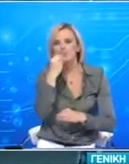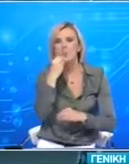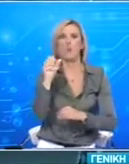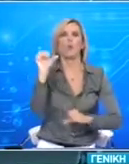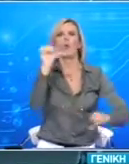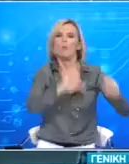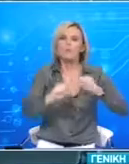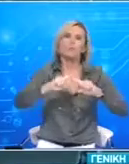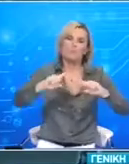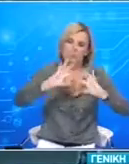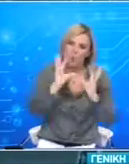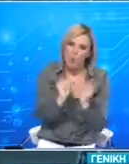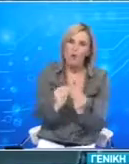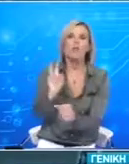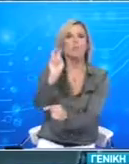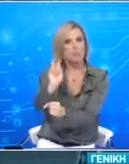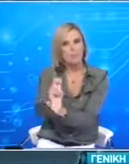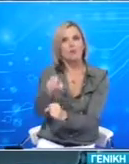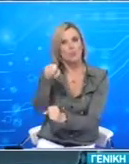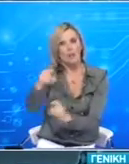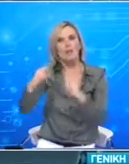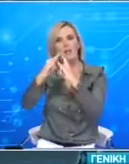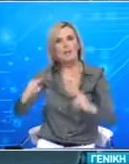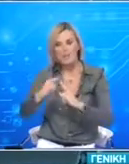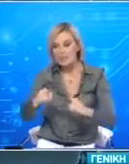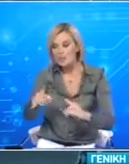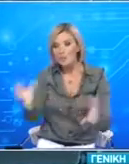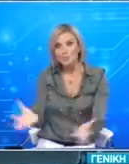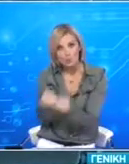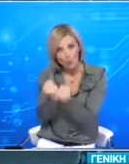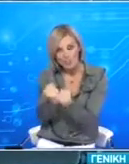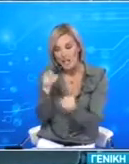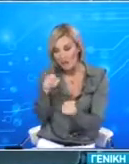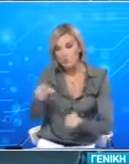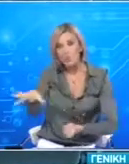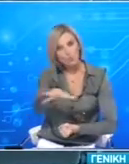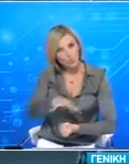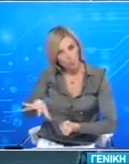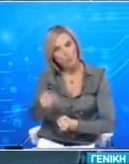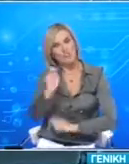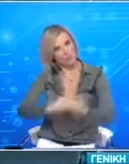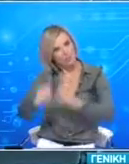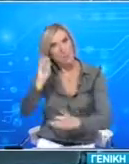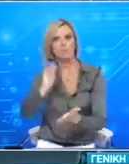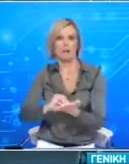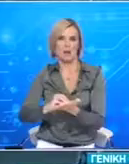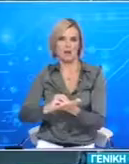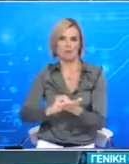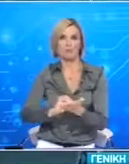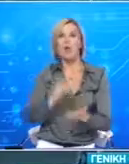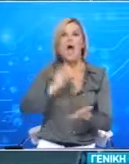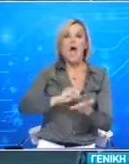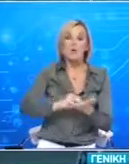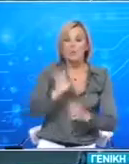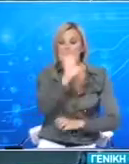ώστε να διαμείνουν σε χώρους στο ΚΙΤ που δεν επηρεάστηκαν από την πυρκαγιά. Επίσης, σε τρίτους χώρους που θα υποδειχθούν από την